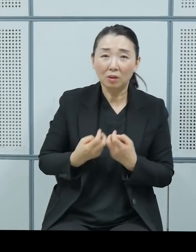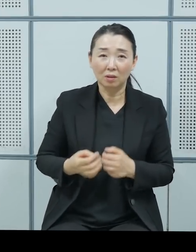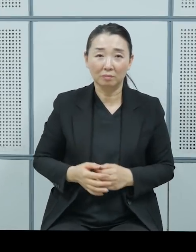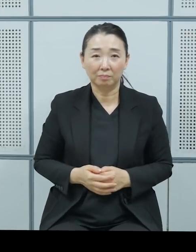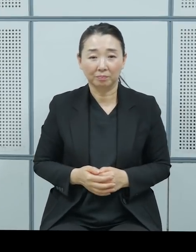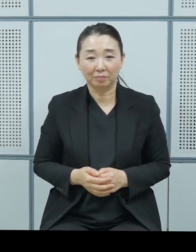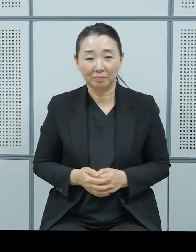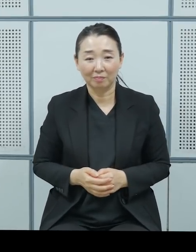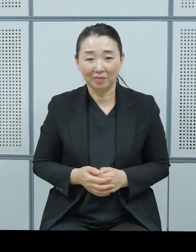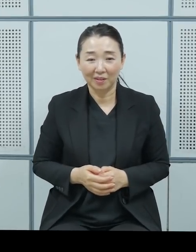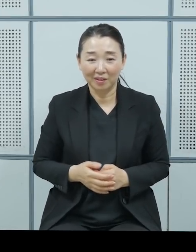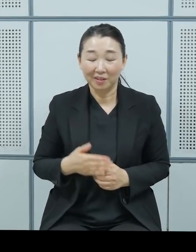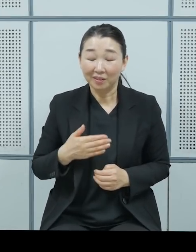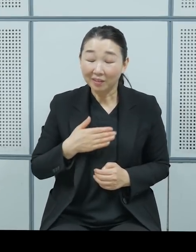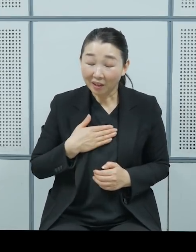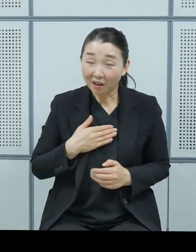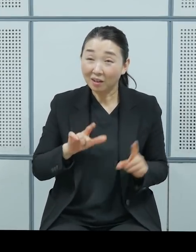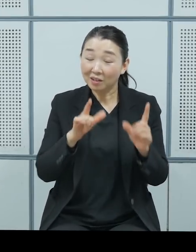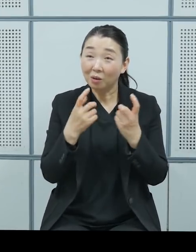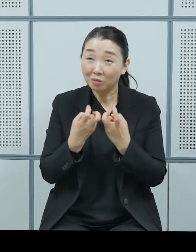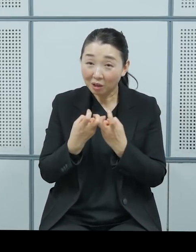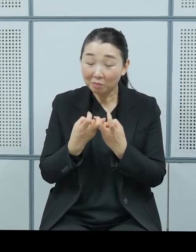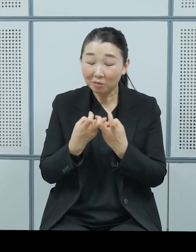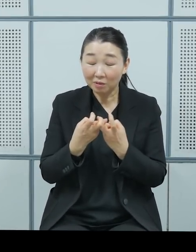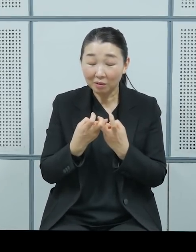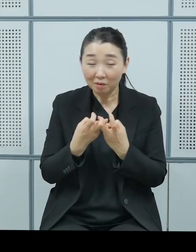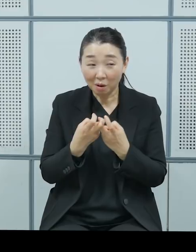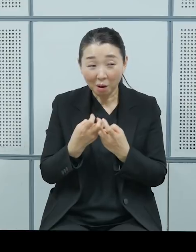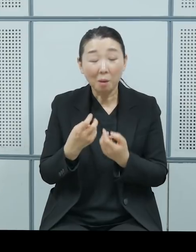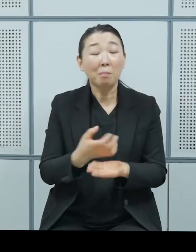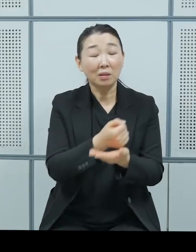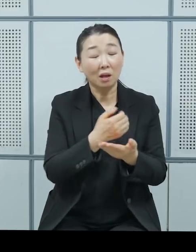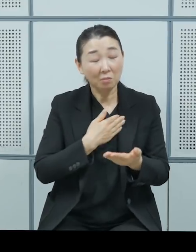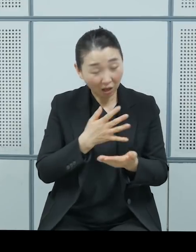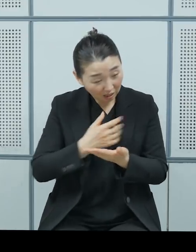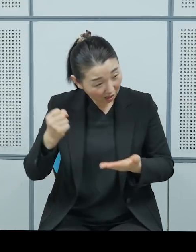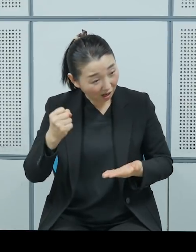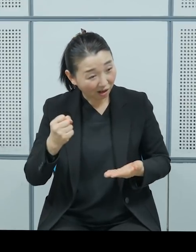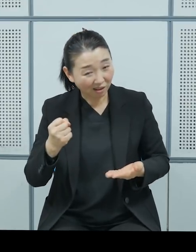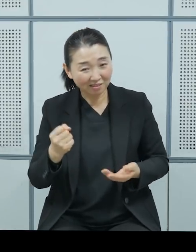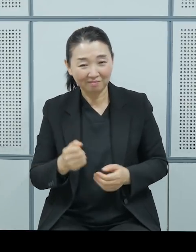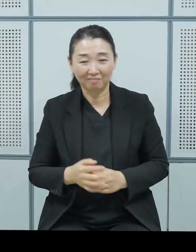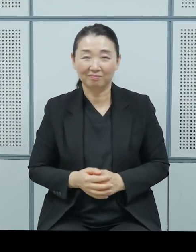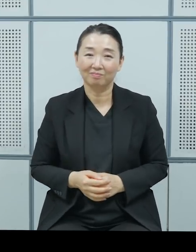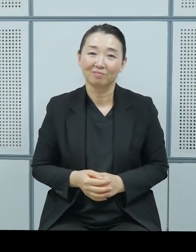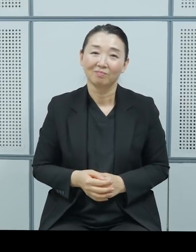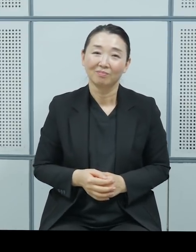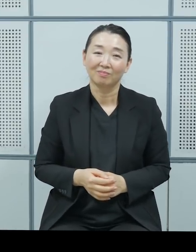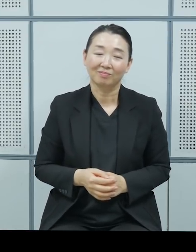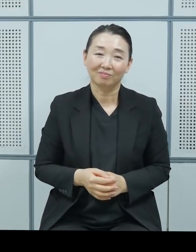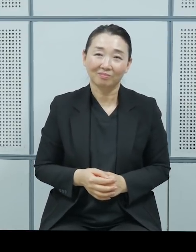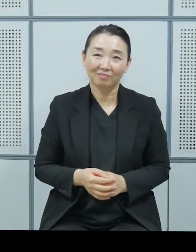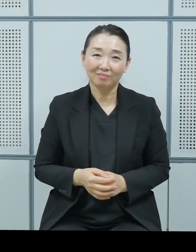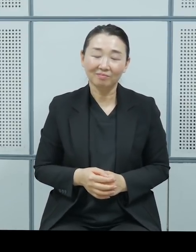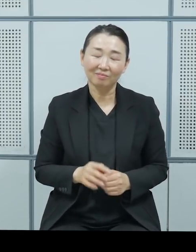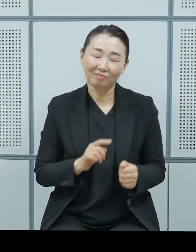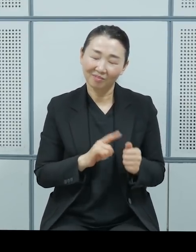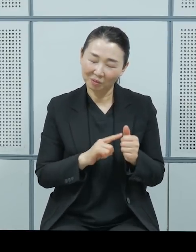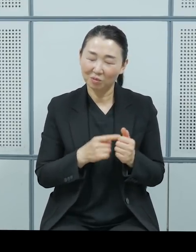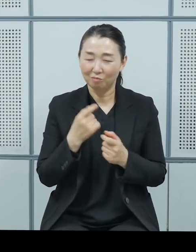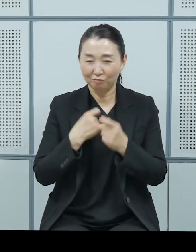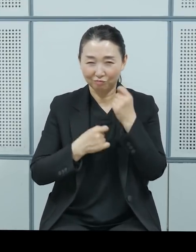그래서 예. 제가 어떻게 사는 줄 알면 받아요. 안 그러면 내가 가져갈 거예요. 그러면서 이분이 정말 많이